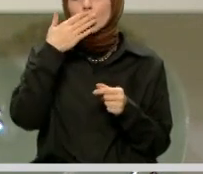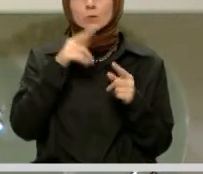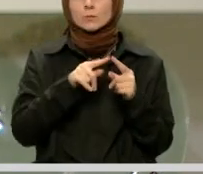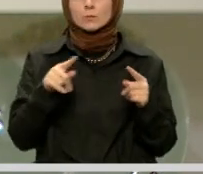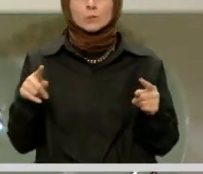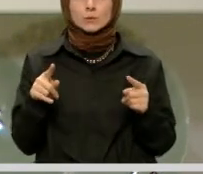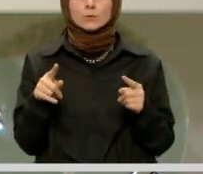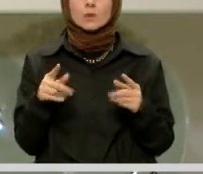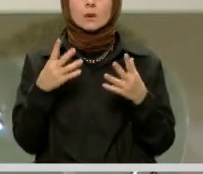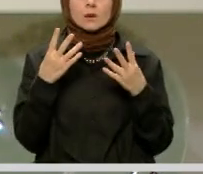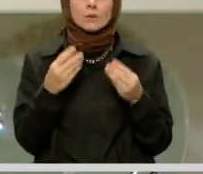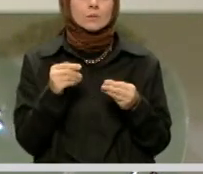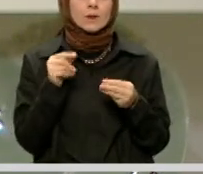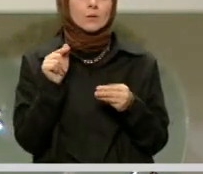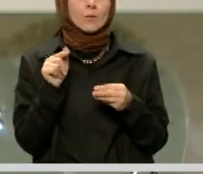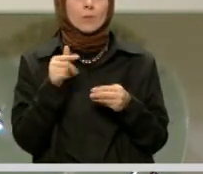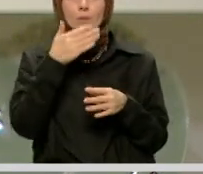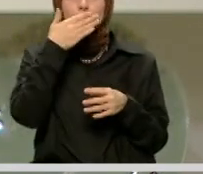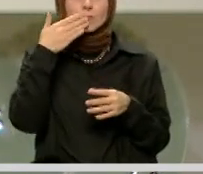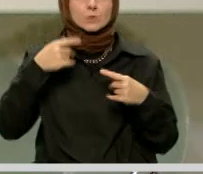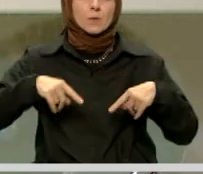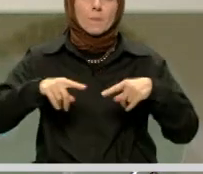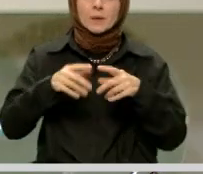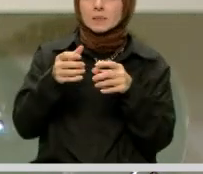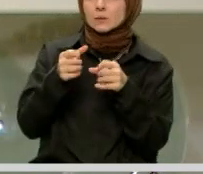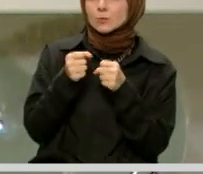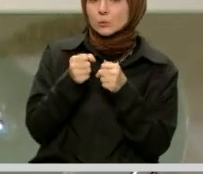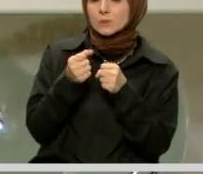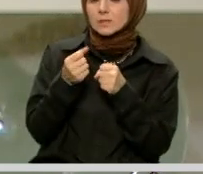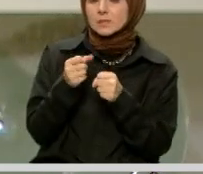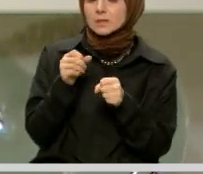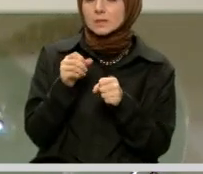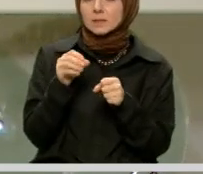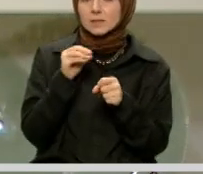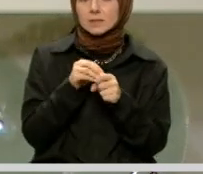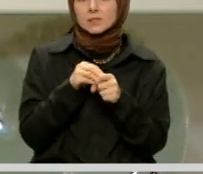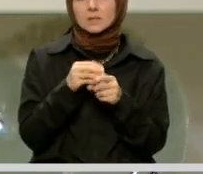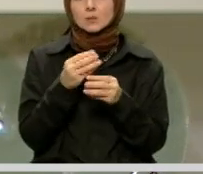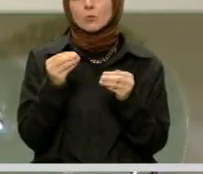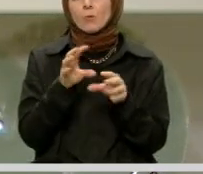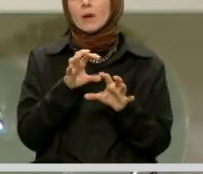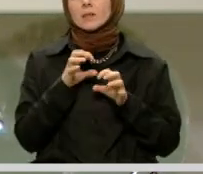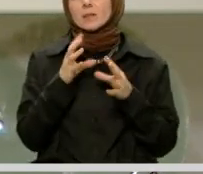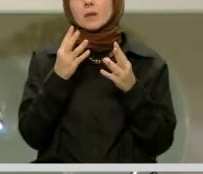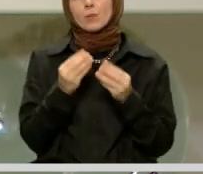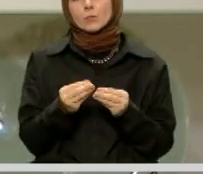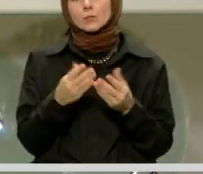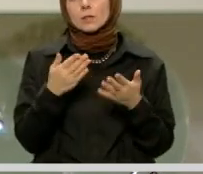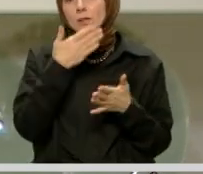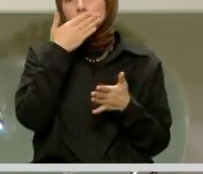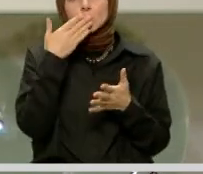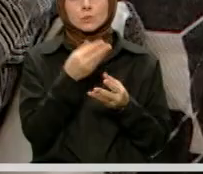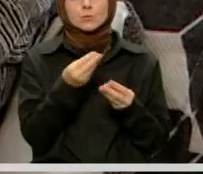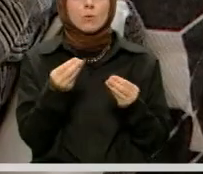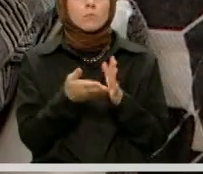olmak güzelmiş. O orucun bizi tutması kısmında da sanki biraz daha böyle sarsıcı olur gibi. Kesinlikle. Yani orucun pek